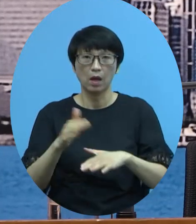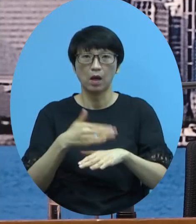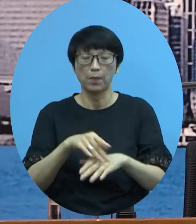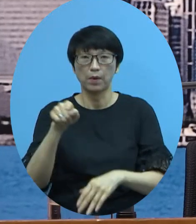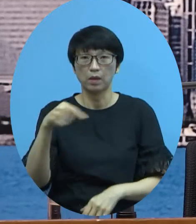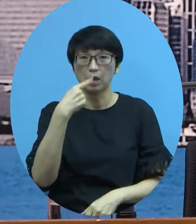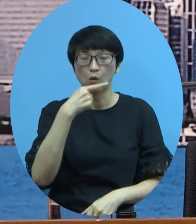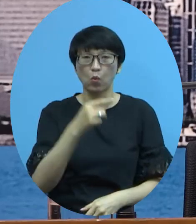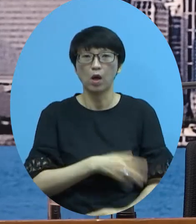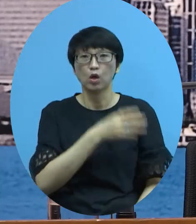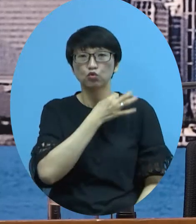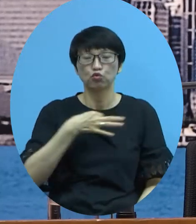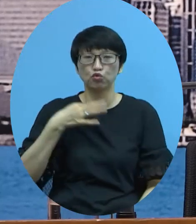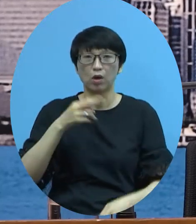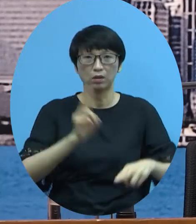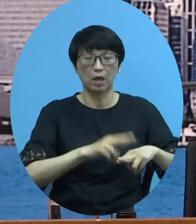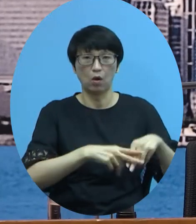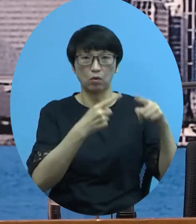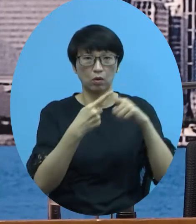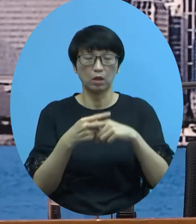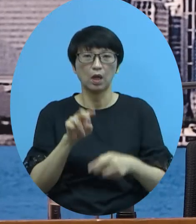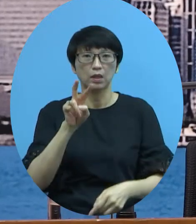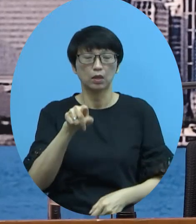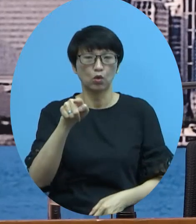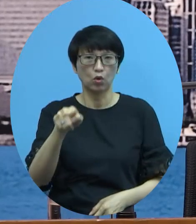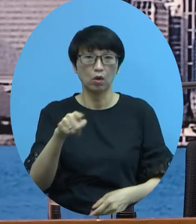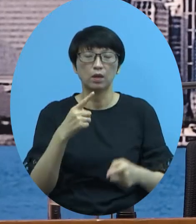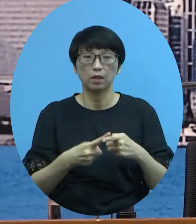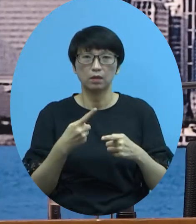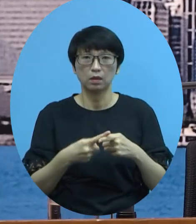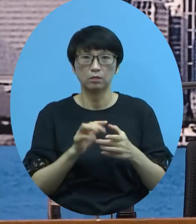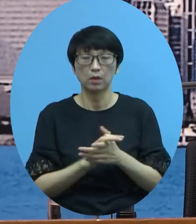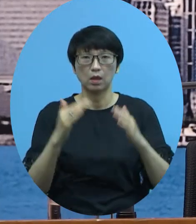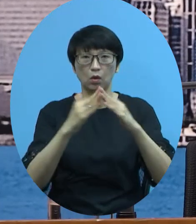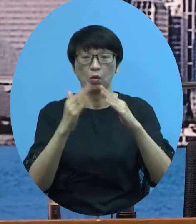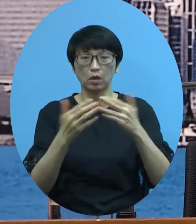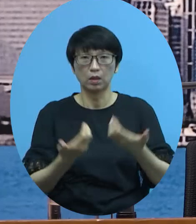即內地的人士呢，我都見到是他其實是家